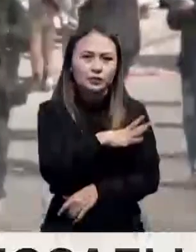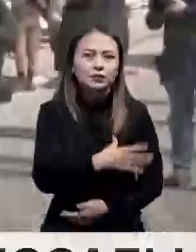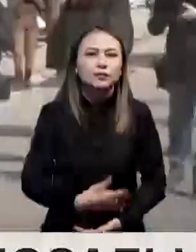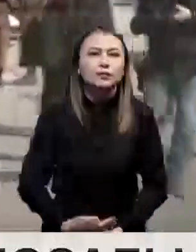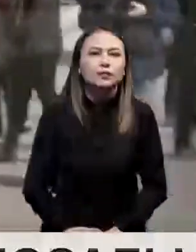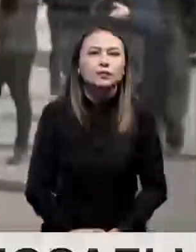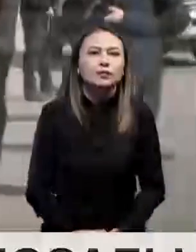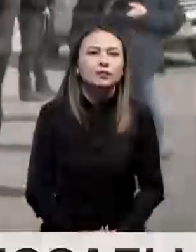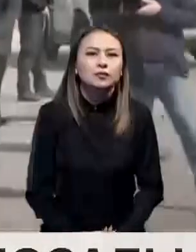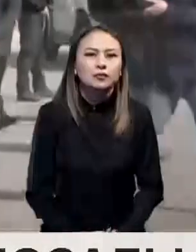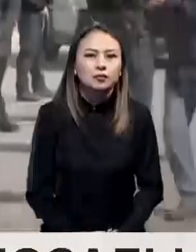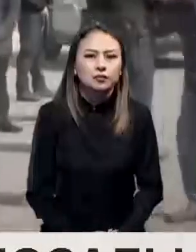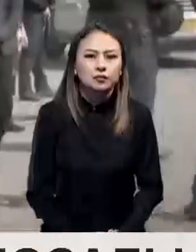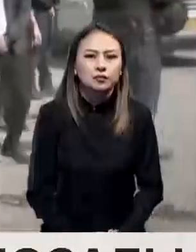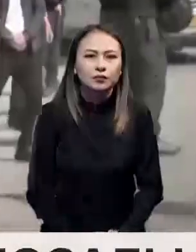ескертті.